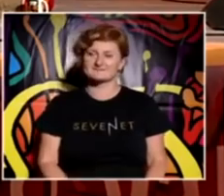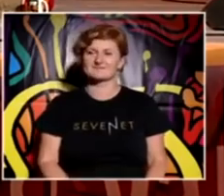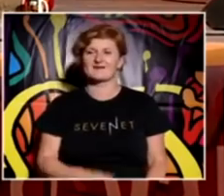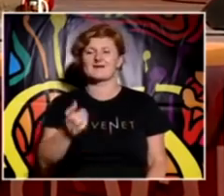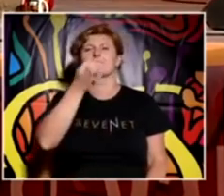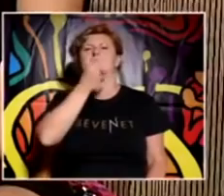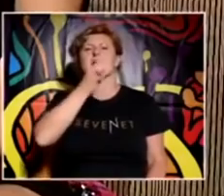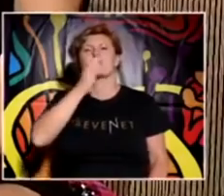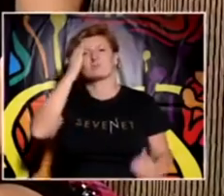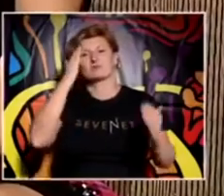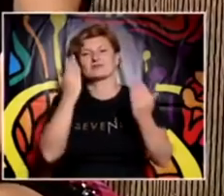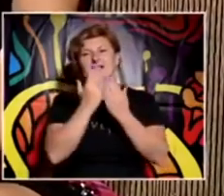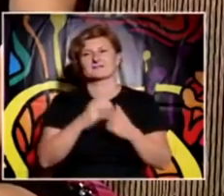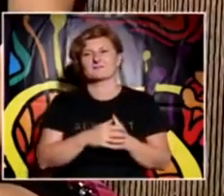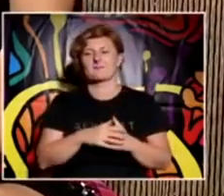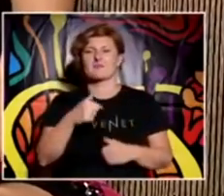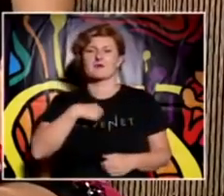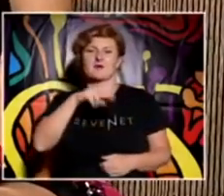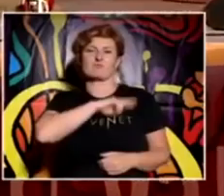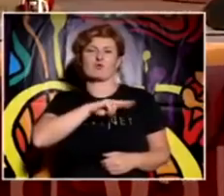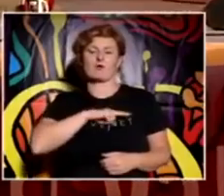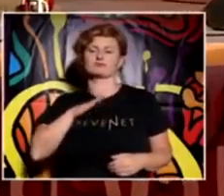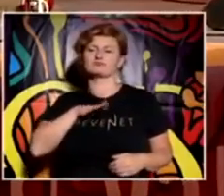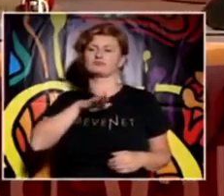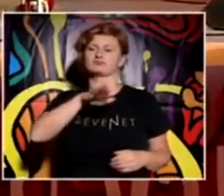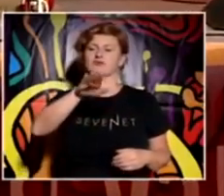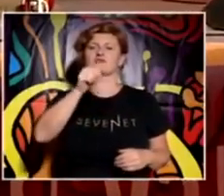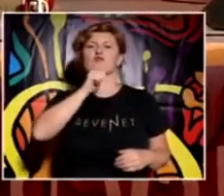mało poznaliśmy. Mi się bardzo podobało, jak wjeżdżałem do Zielonej Góry, że